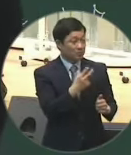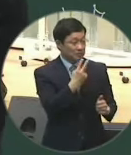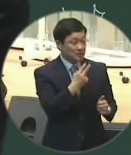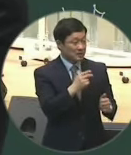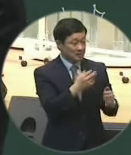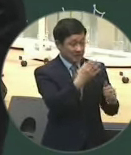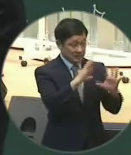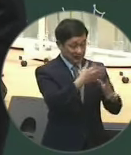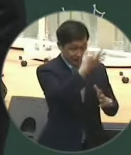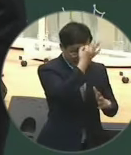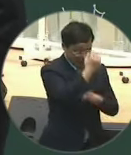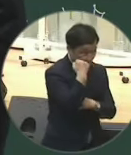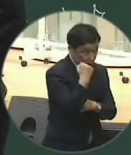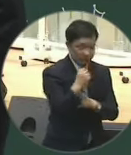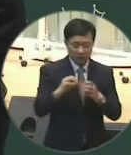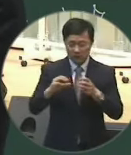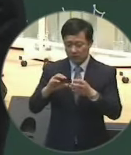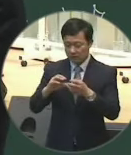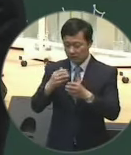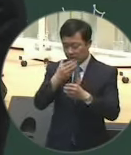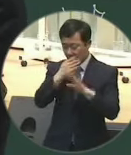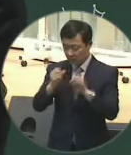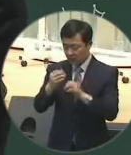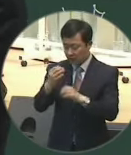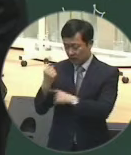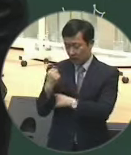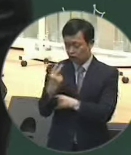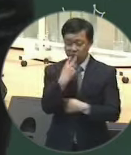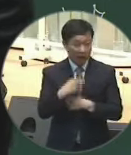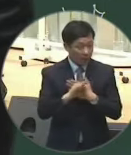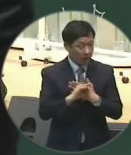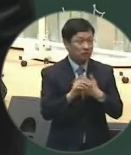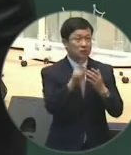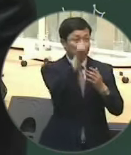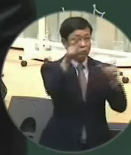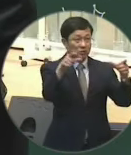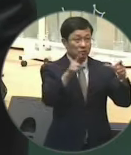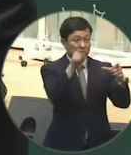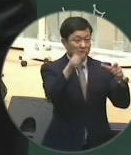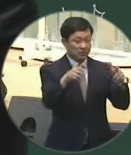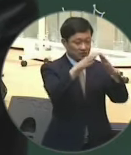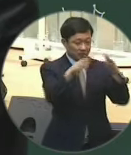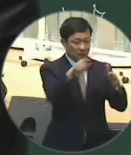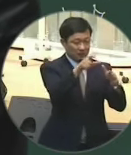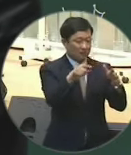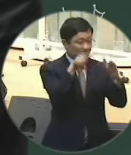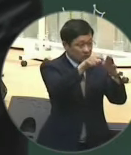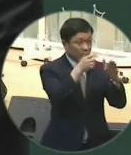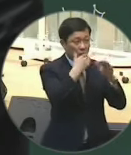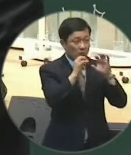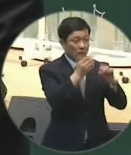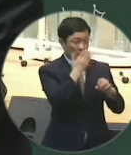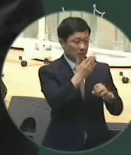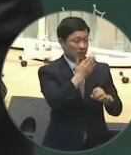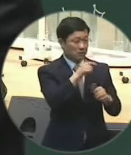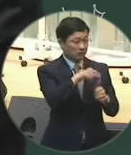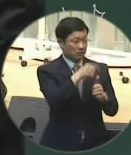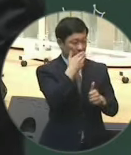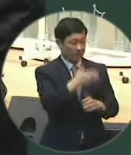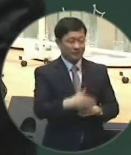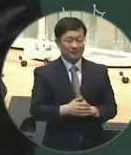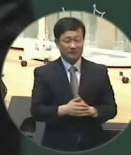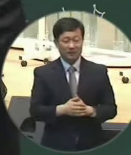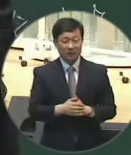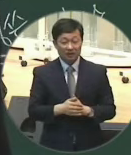있는 사람들을 보라 이 말이야. And then after that, look at all these people facing hardships. 하나가 무너지는 거요. So they are losing, they're missing that one thing.